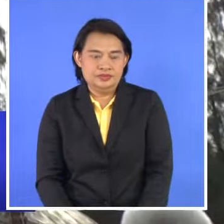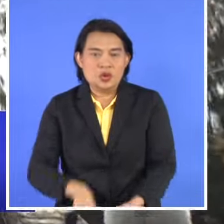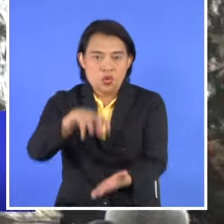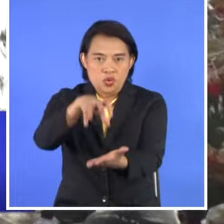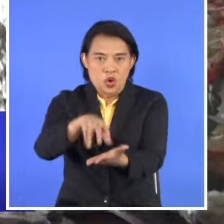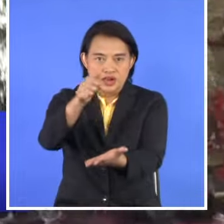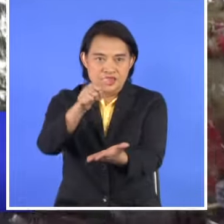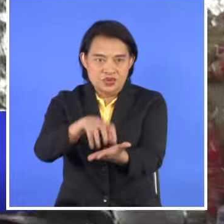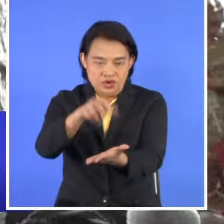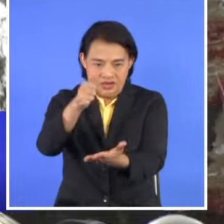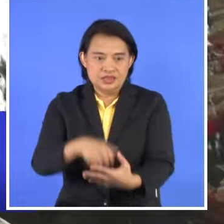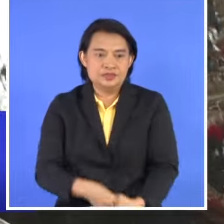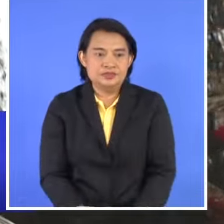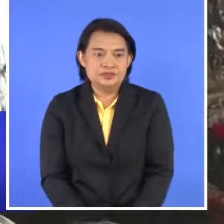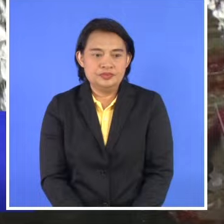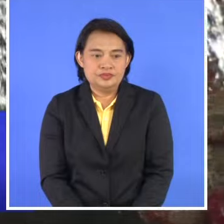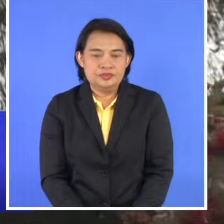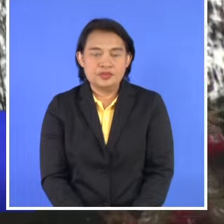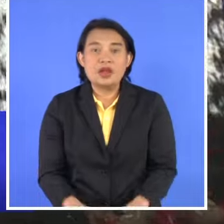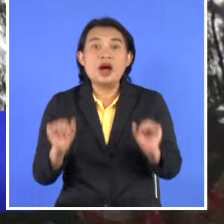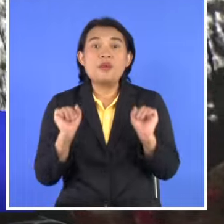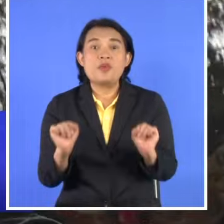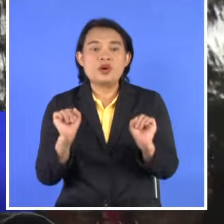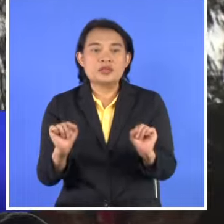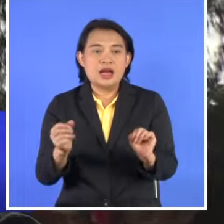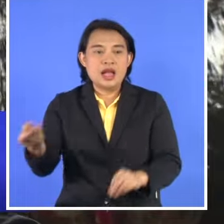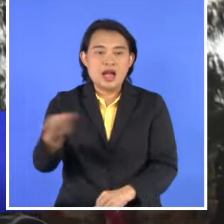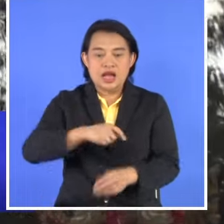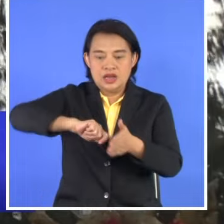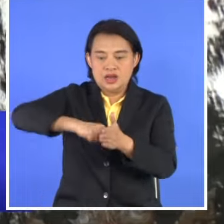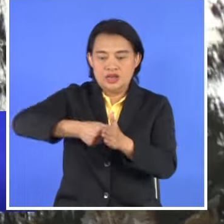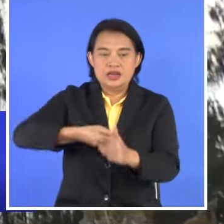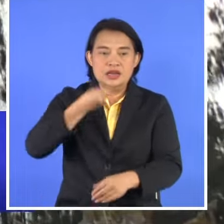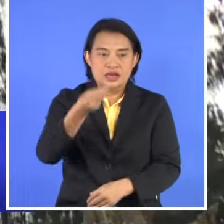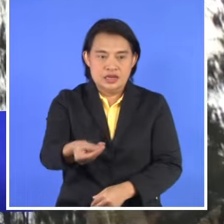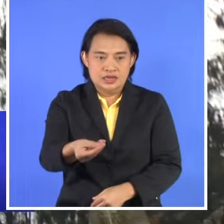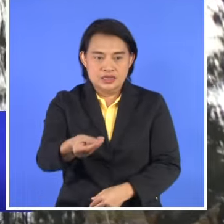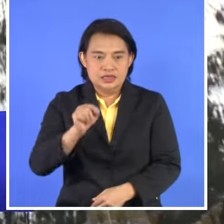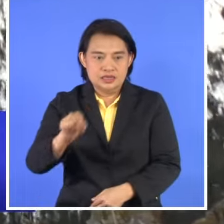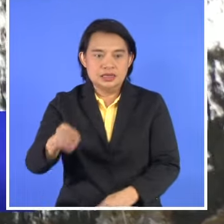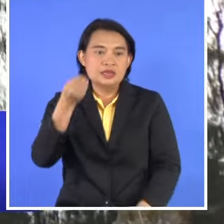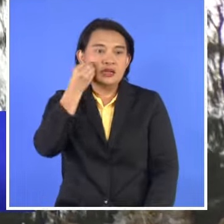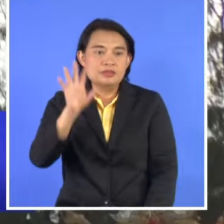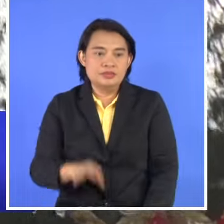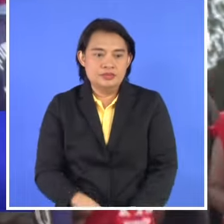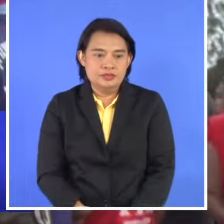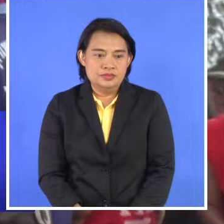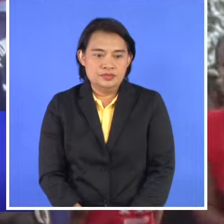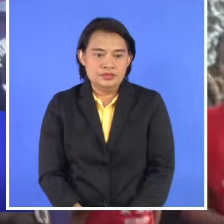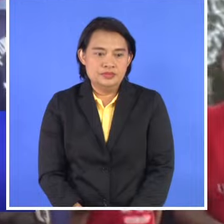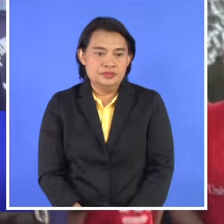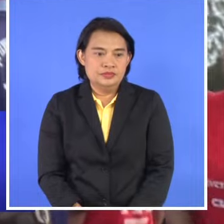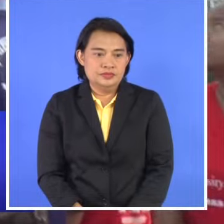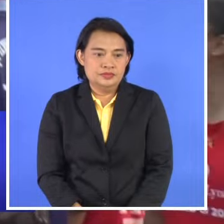คดีนะครับได้มอเตอร์ไซค์เอากุญแจไปเลยเนี่ยขับมอเตอร์ไซค์ได้กลับบ้านนี่ดีใจ